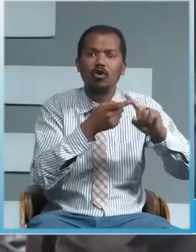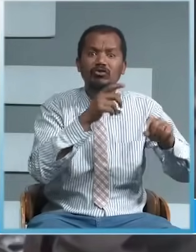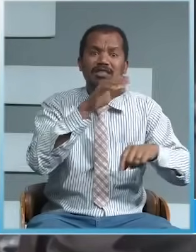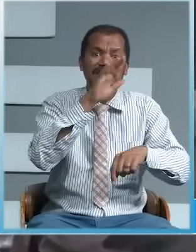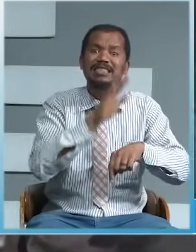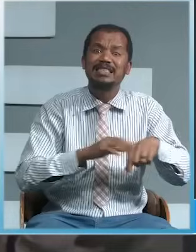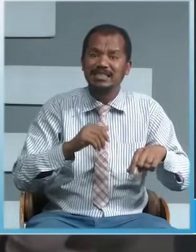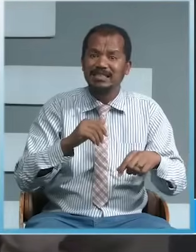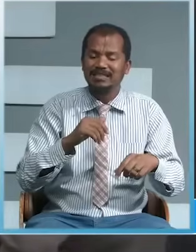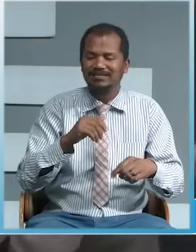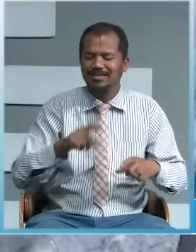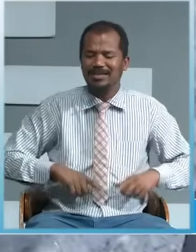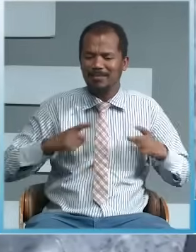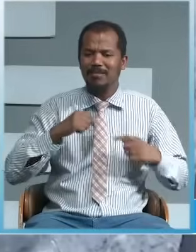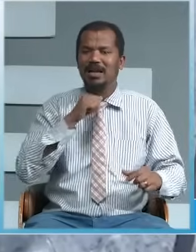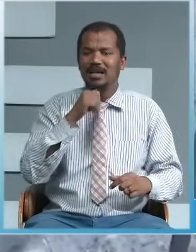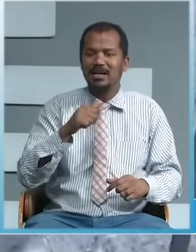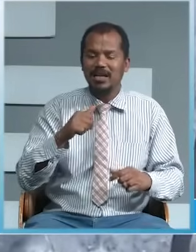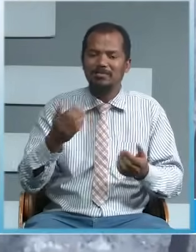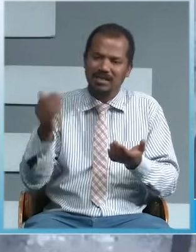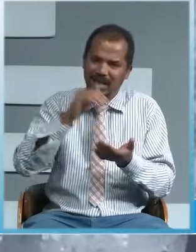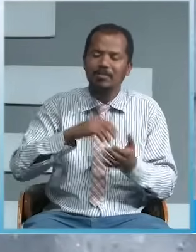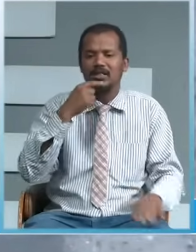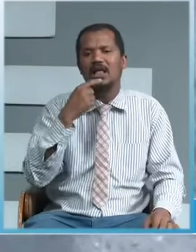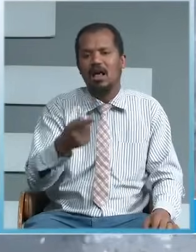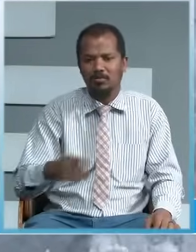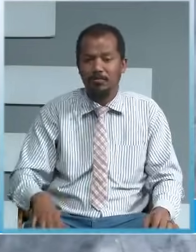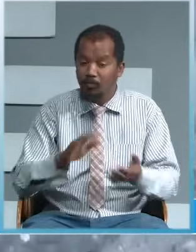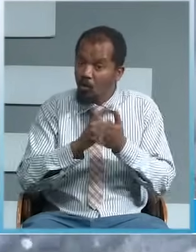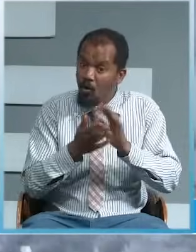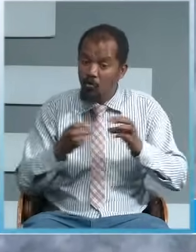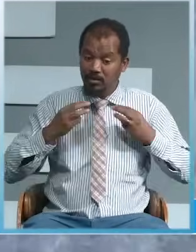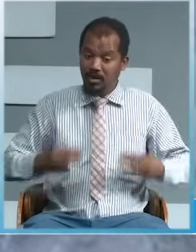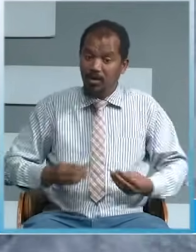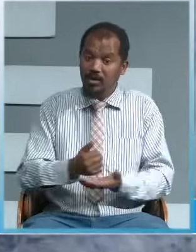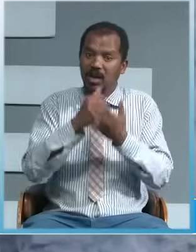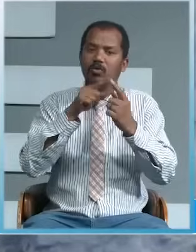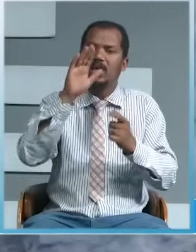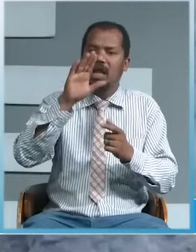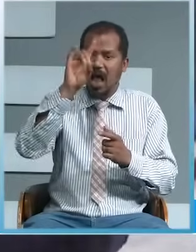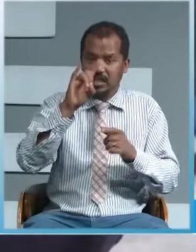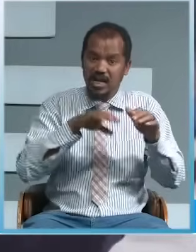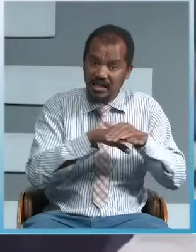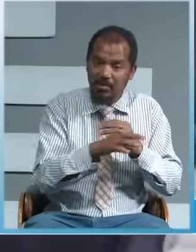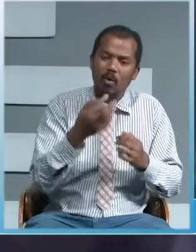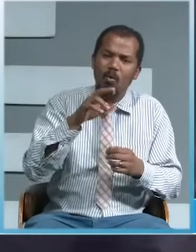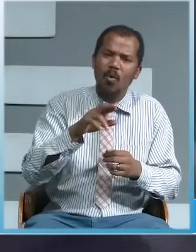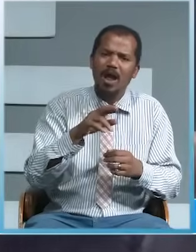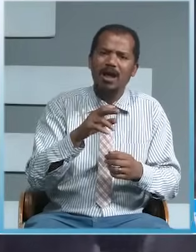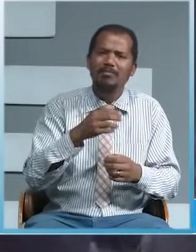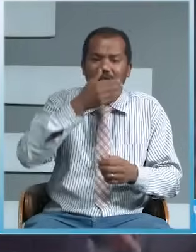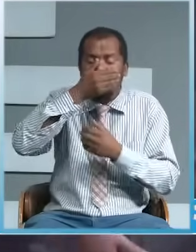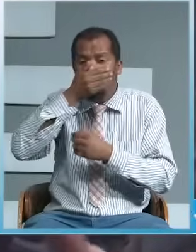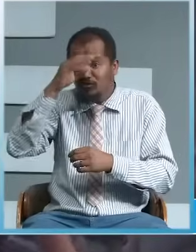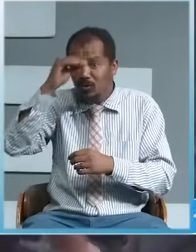የተኩስ አቁም ጥሪ የሚባል ነገር እንደማይኖርም ኔታንያሁ በድጋሚ አረጋግጧል። ሆኖም ሰብአዊ እርዳታ ወደ ጋዛ እንዲገባ ወይም